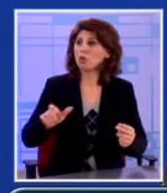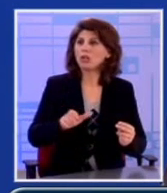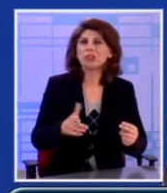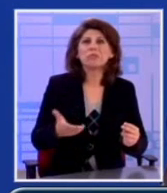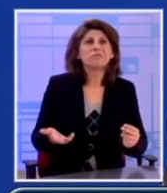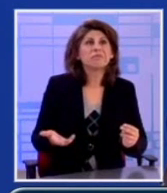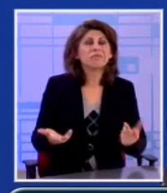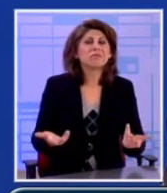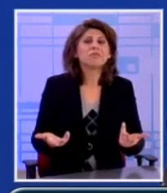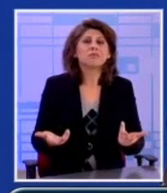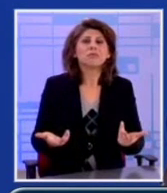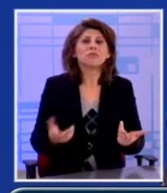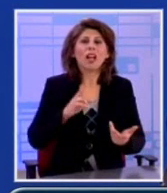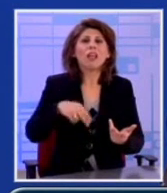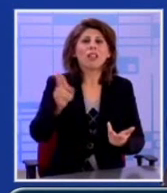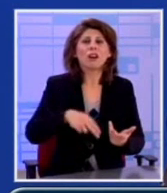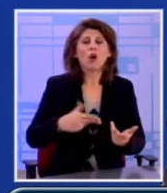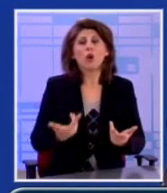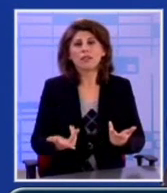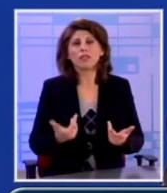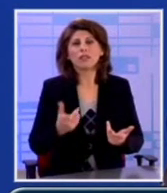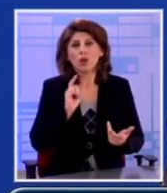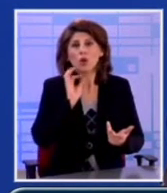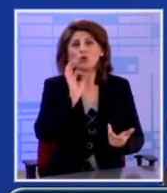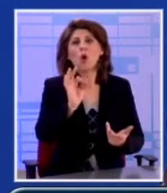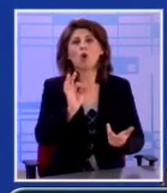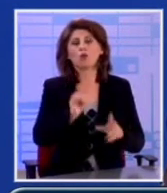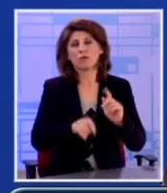τότε ακυρώνεται μάλλον η αποστολή της.